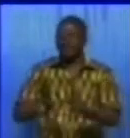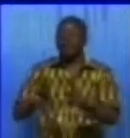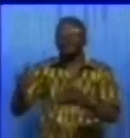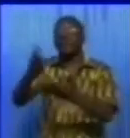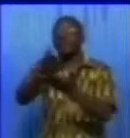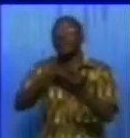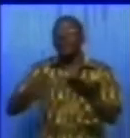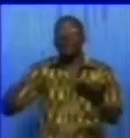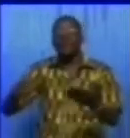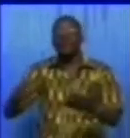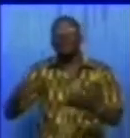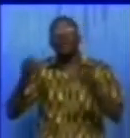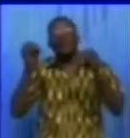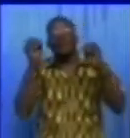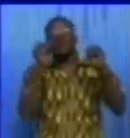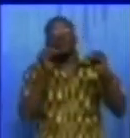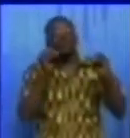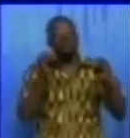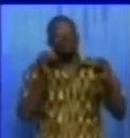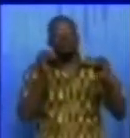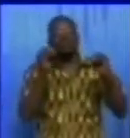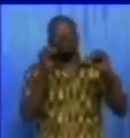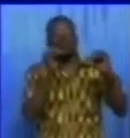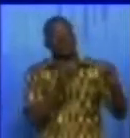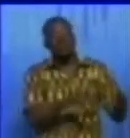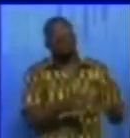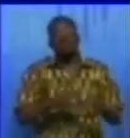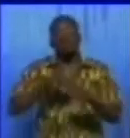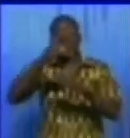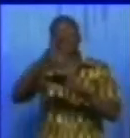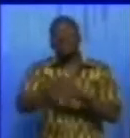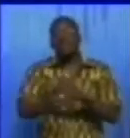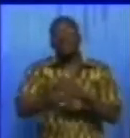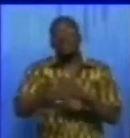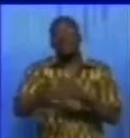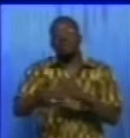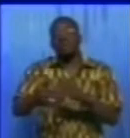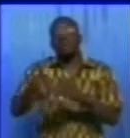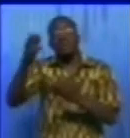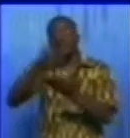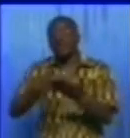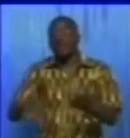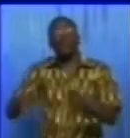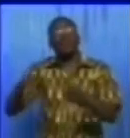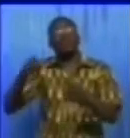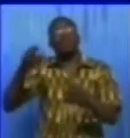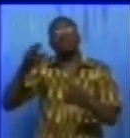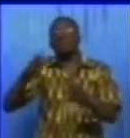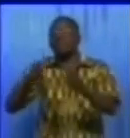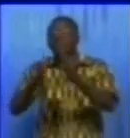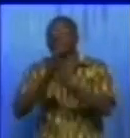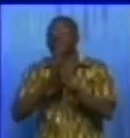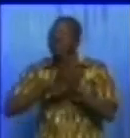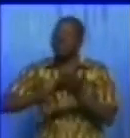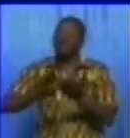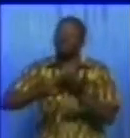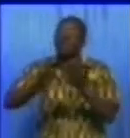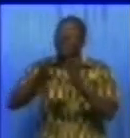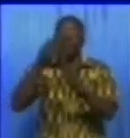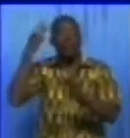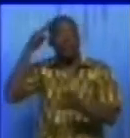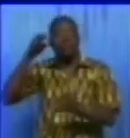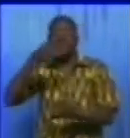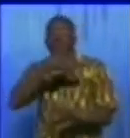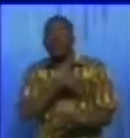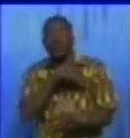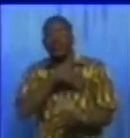ne cède devant aucune négociation, pour le favoritisme,